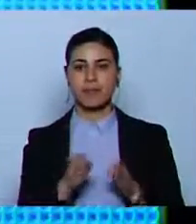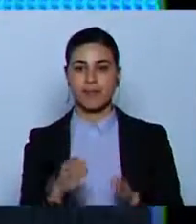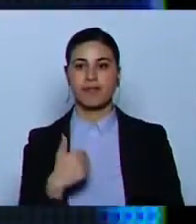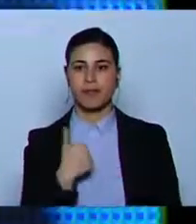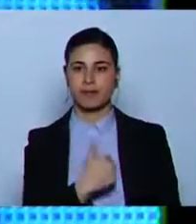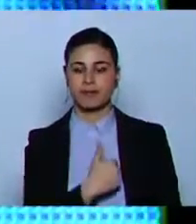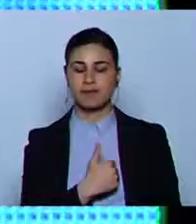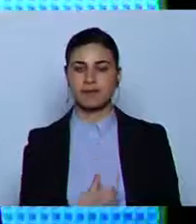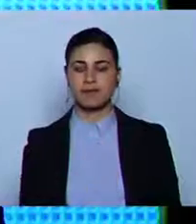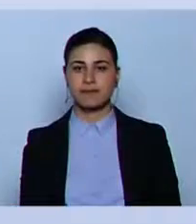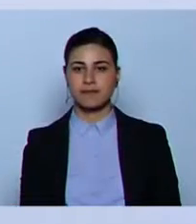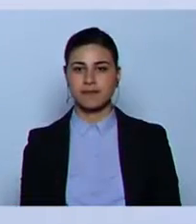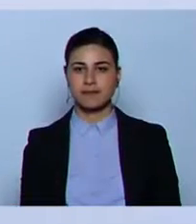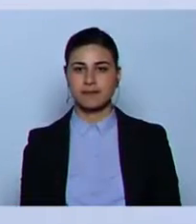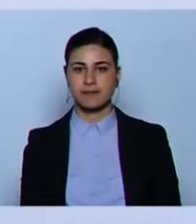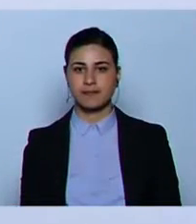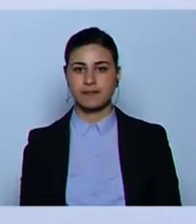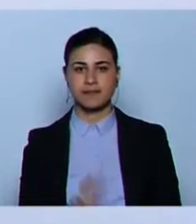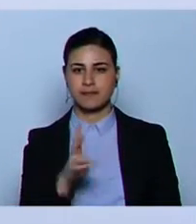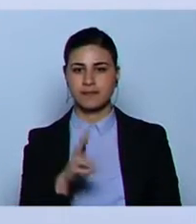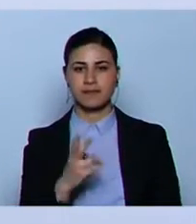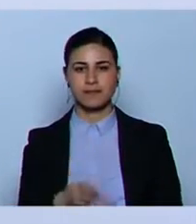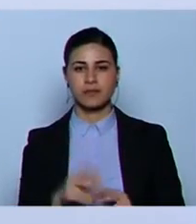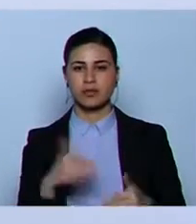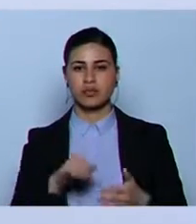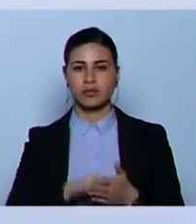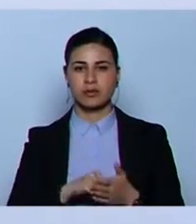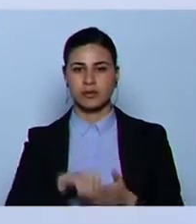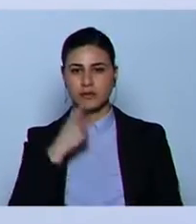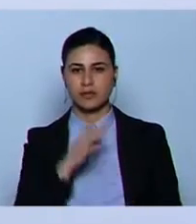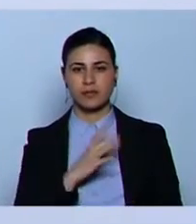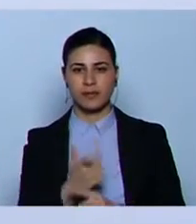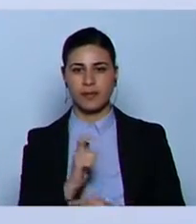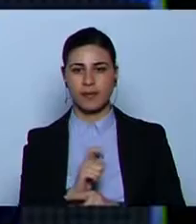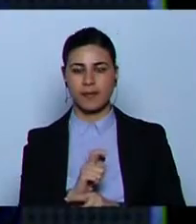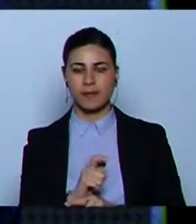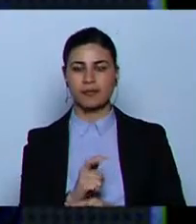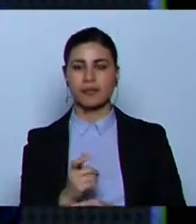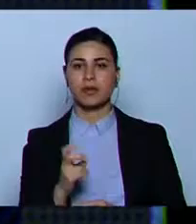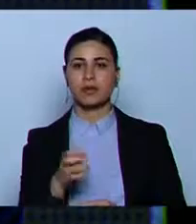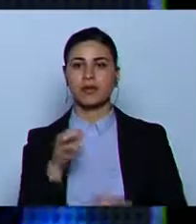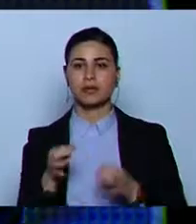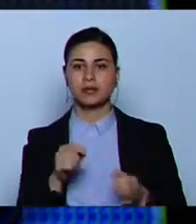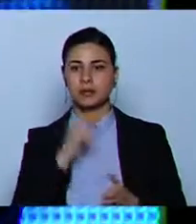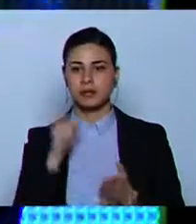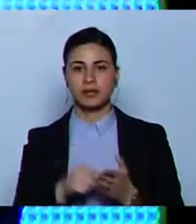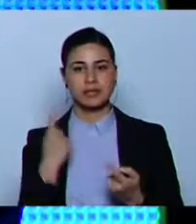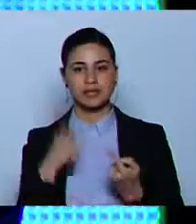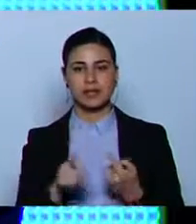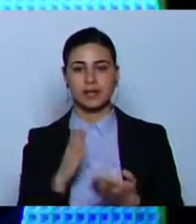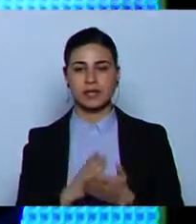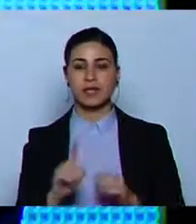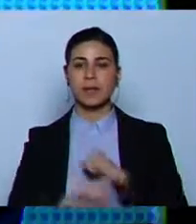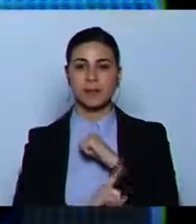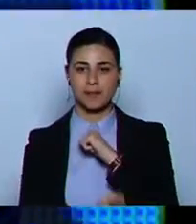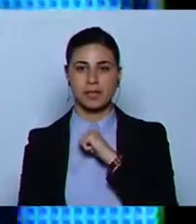ამდენი გასაგებია არგუმენტები. ნუ შეხვალთ, იმიტომ რომ ეს ძალიან სუსტი არგუმენტი თქვით ახლა რა. ურბანიზაციის საკითხი, ურბანიზაცია ცალკე მეცნიერება,